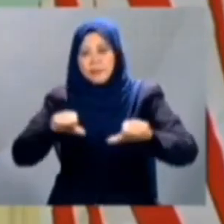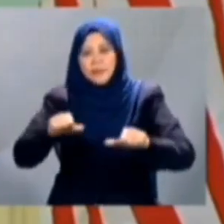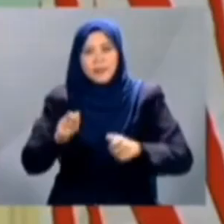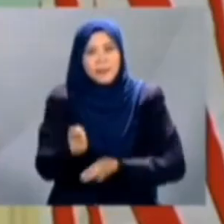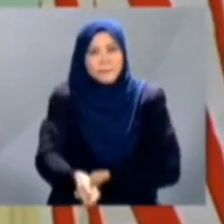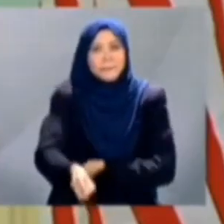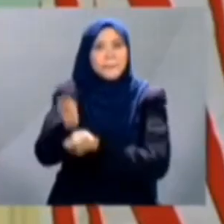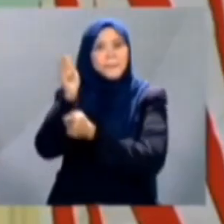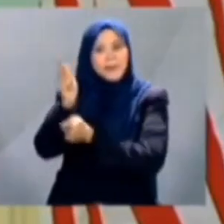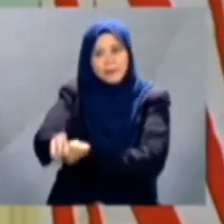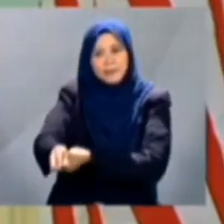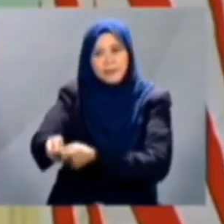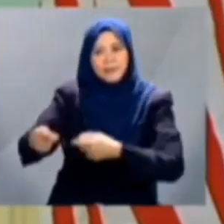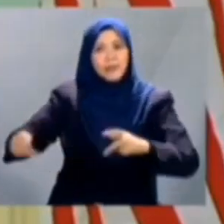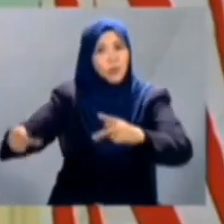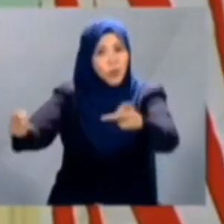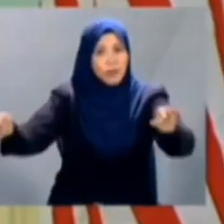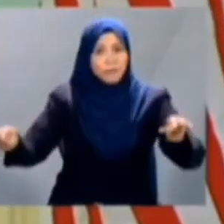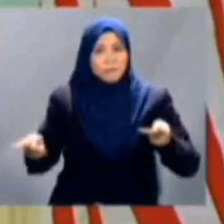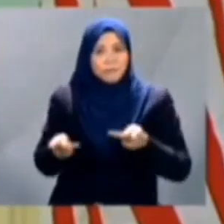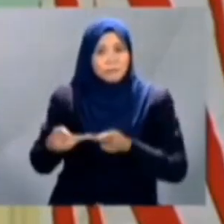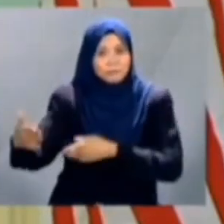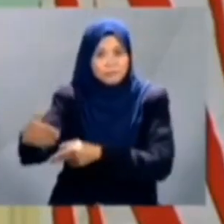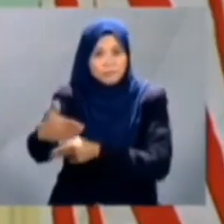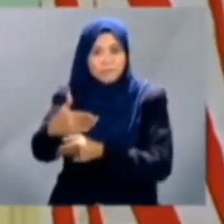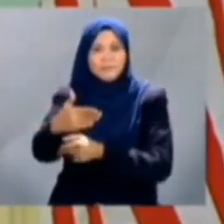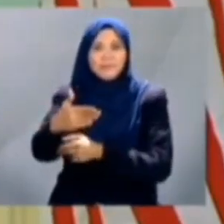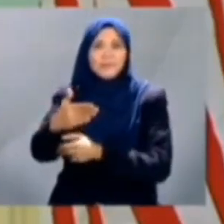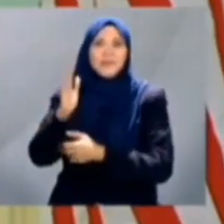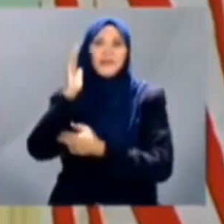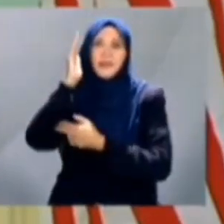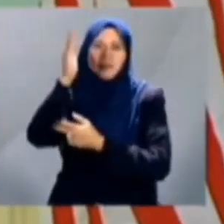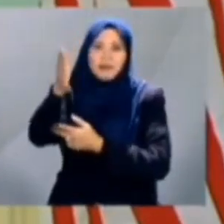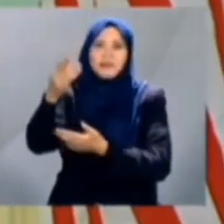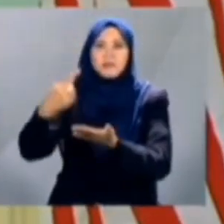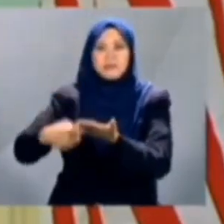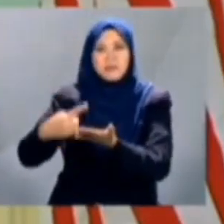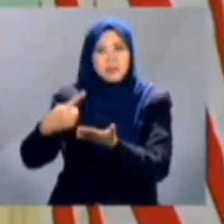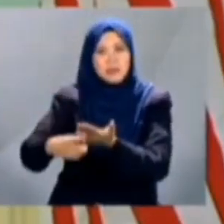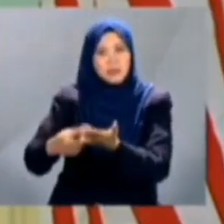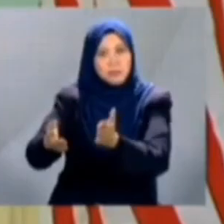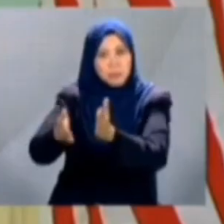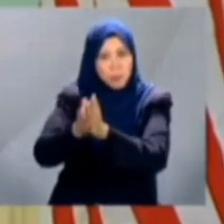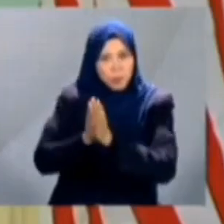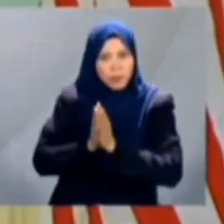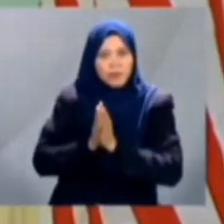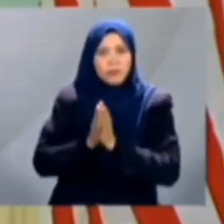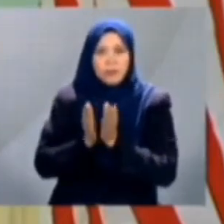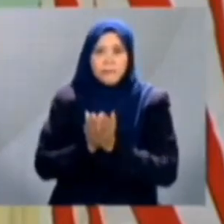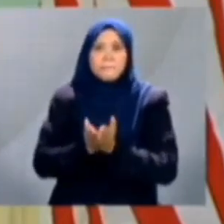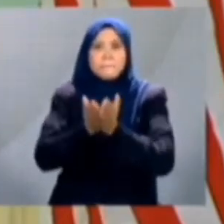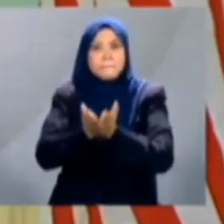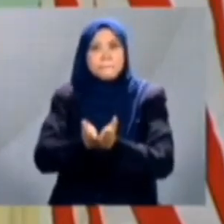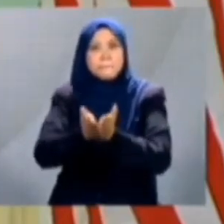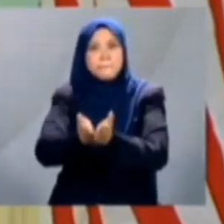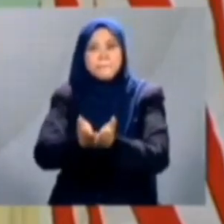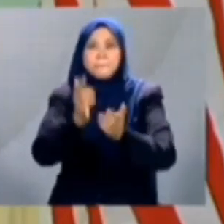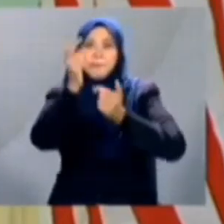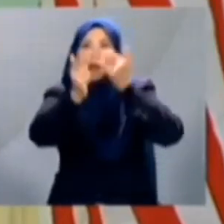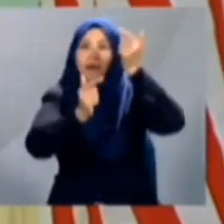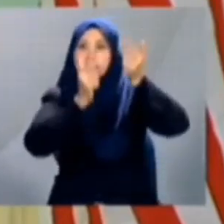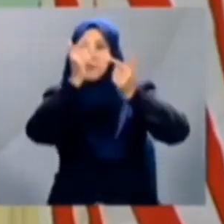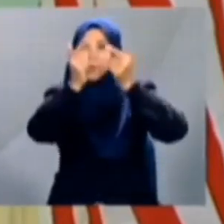pancing di kolam begitu juga kita akan bicarakan di SGP enam about pelancong